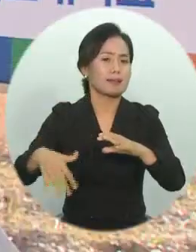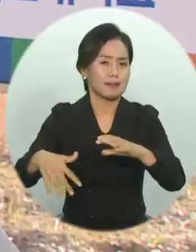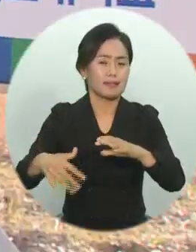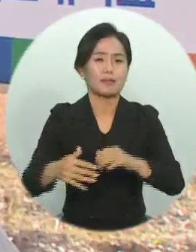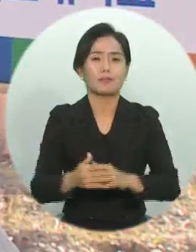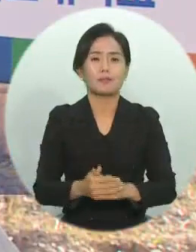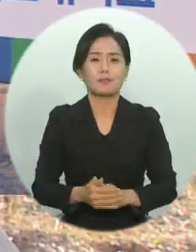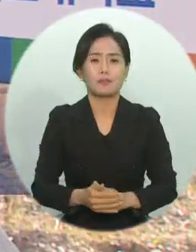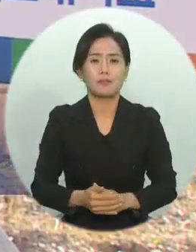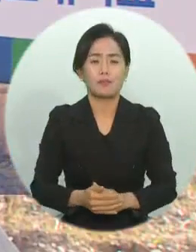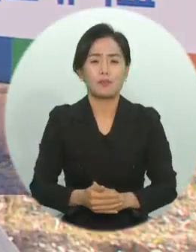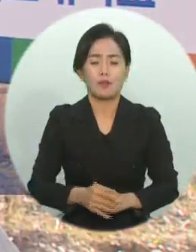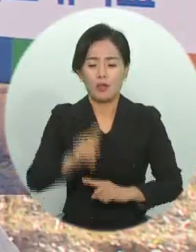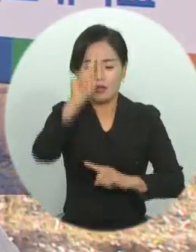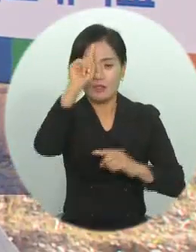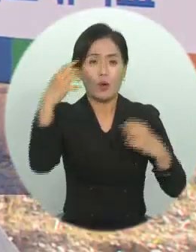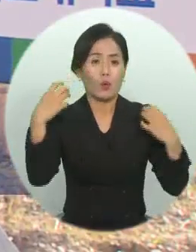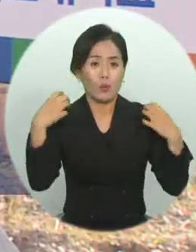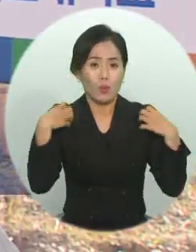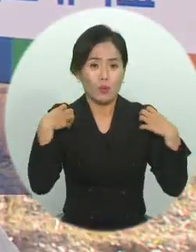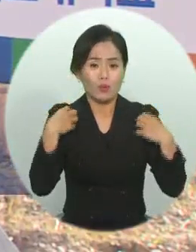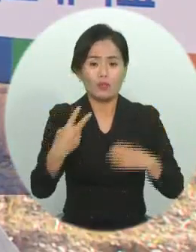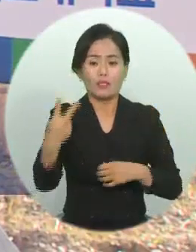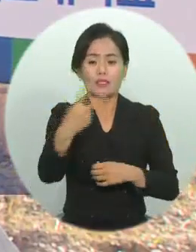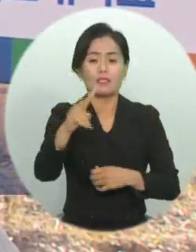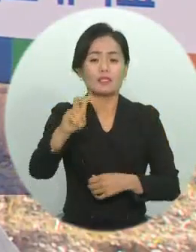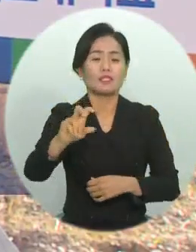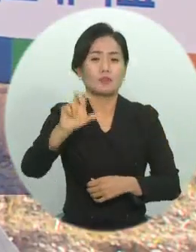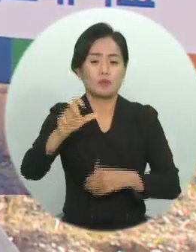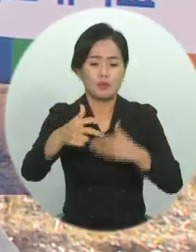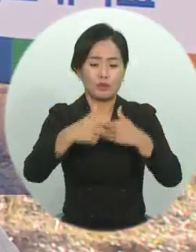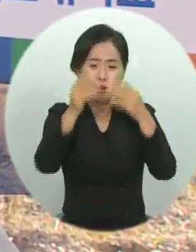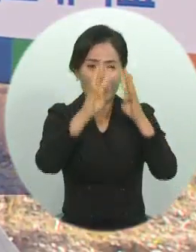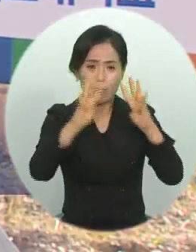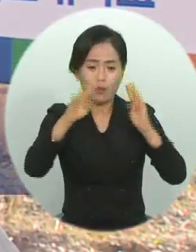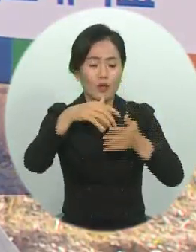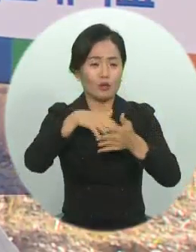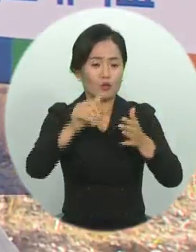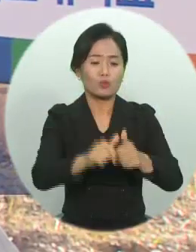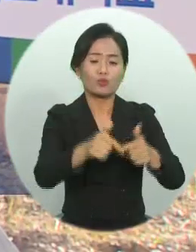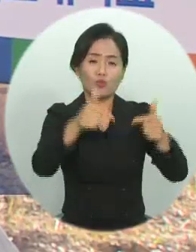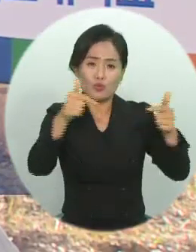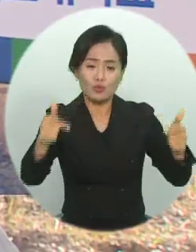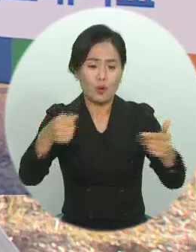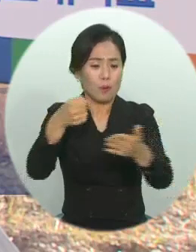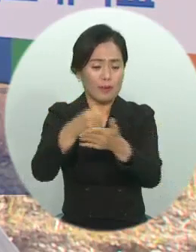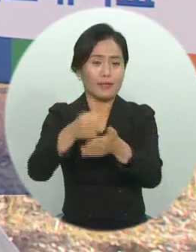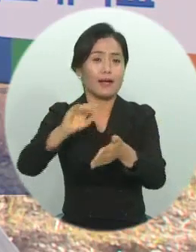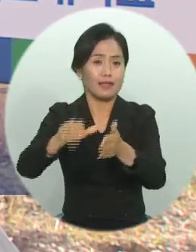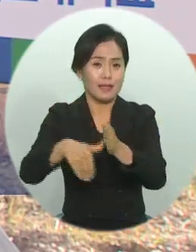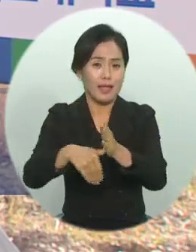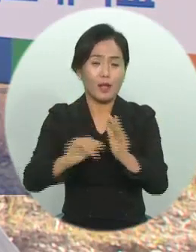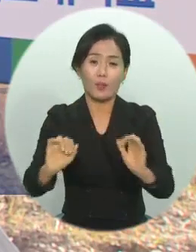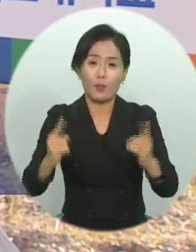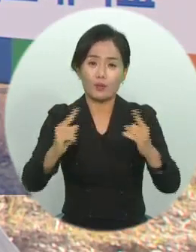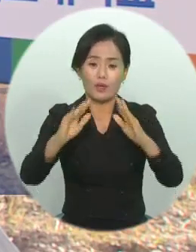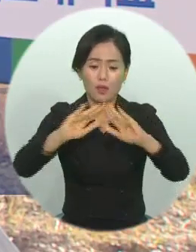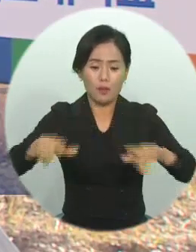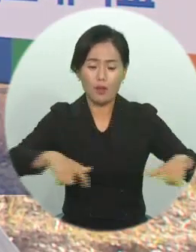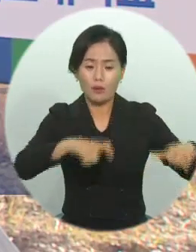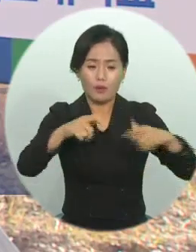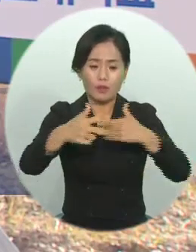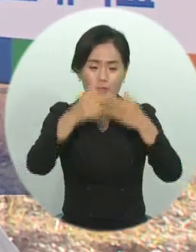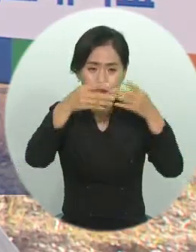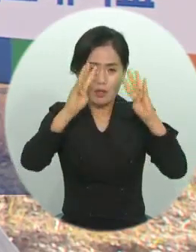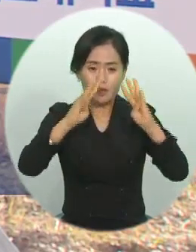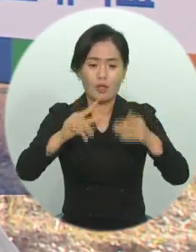상황입니다. 정부가 25년 의대 정원을 증원 규모를 정할 때 동시에 전남권 의대